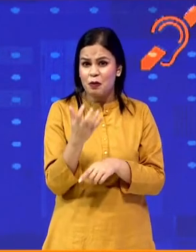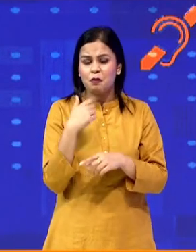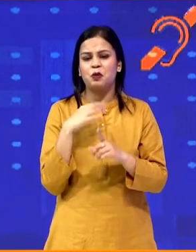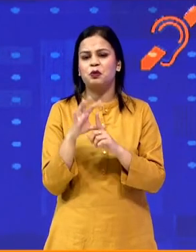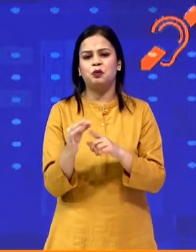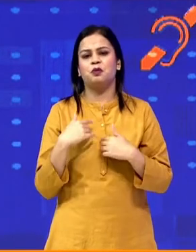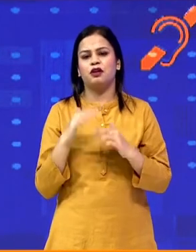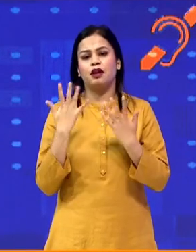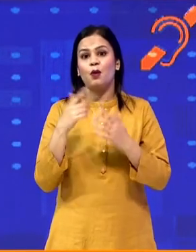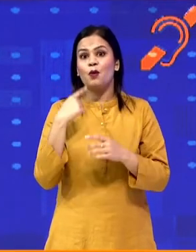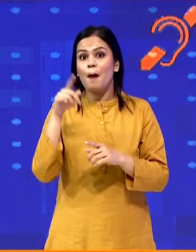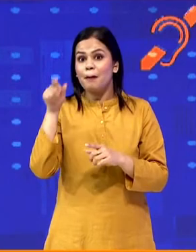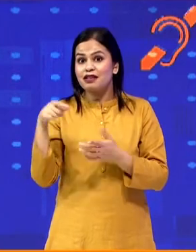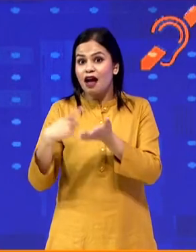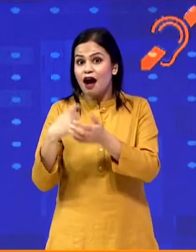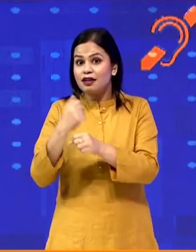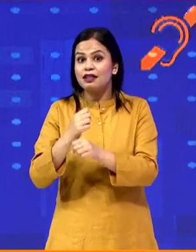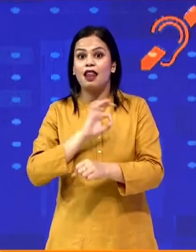हैं